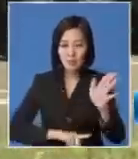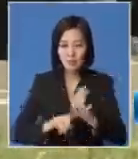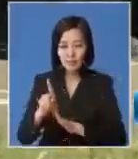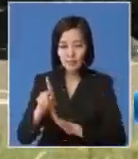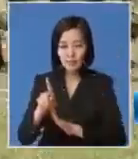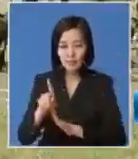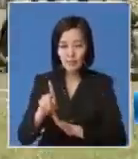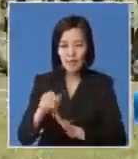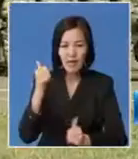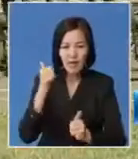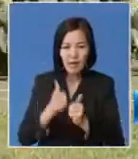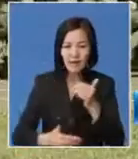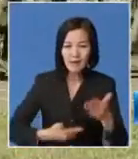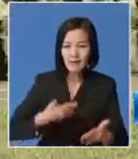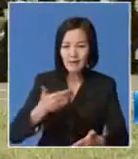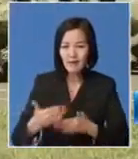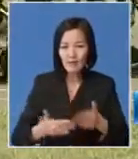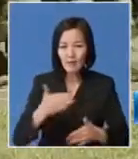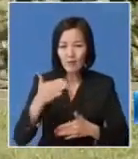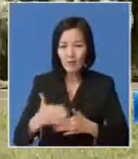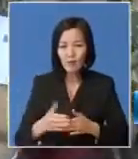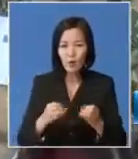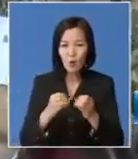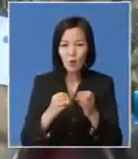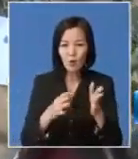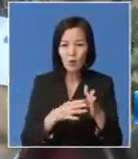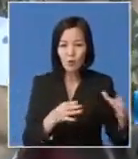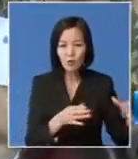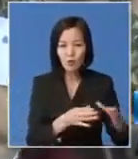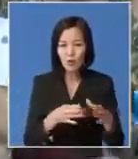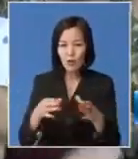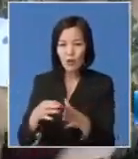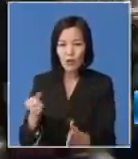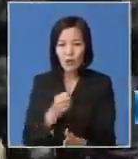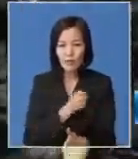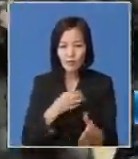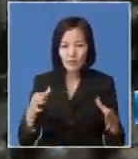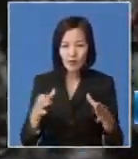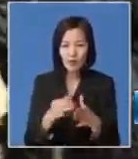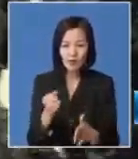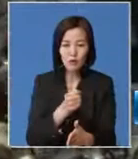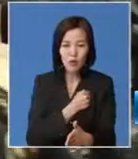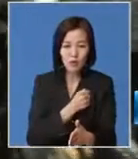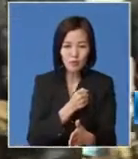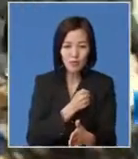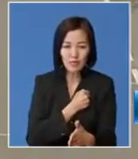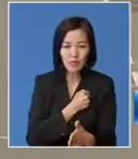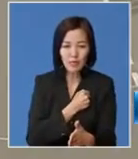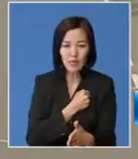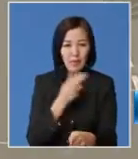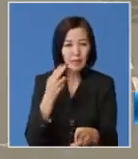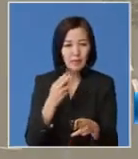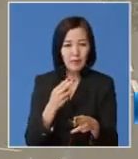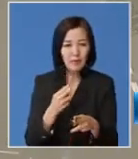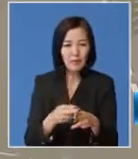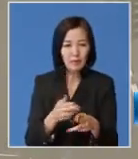Әр қадамы, әр қимылы өлшеулі 19 топқа бөлінген түрлі әскери құрылымдардың жауынгерлері еш мүдірген жоқ.